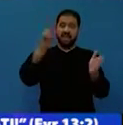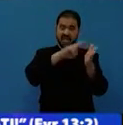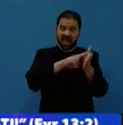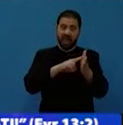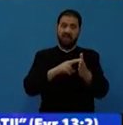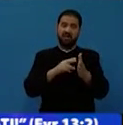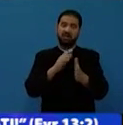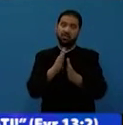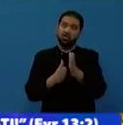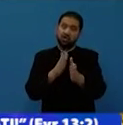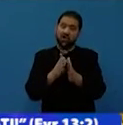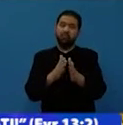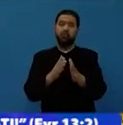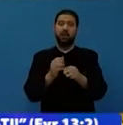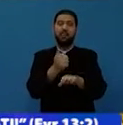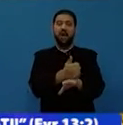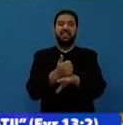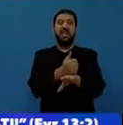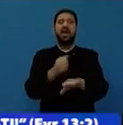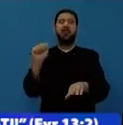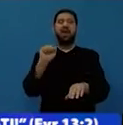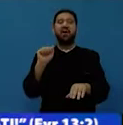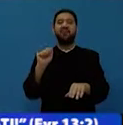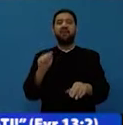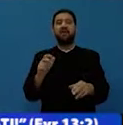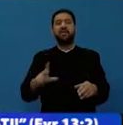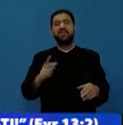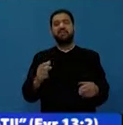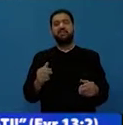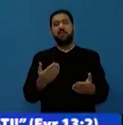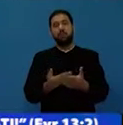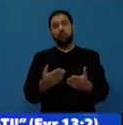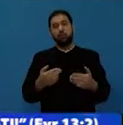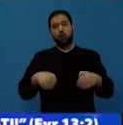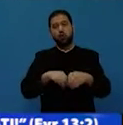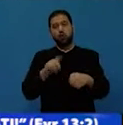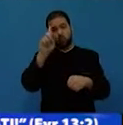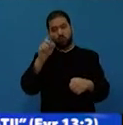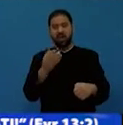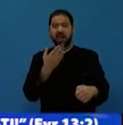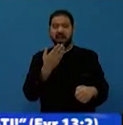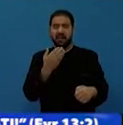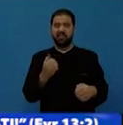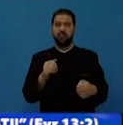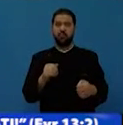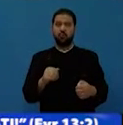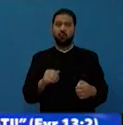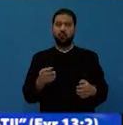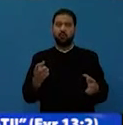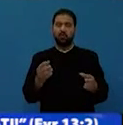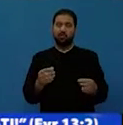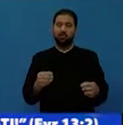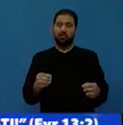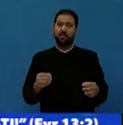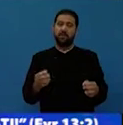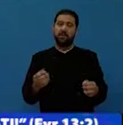gestul patriarhului Avraam a devenit proverbial, fiind cunoscut ca filoxenie